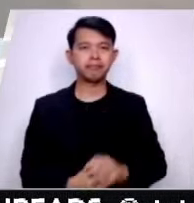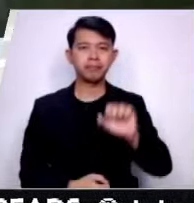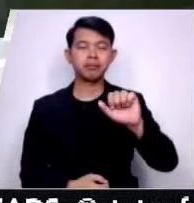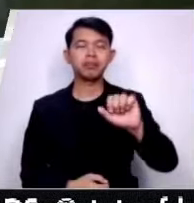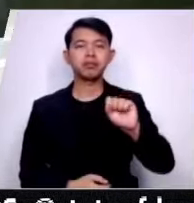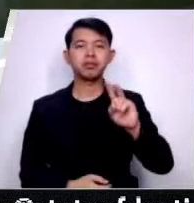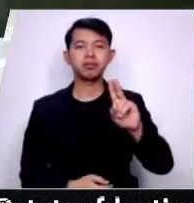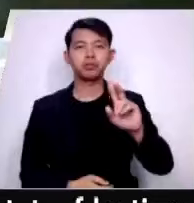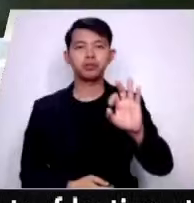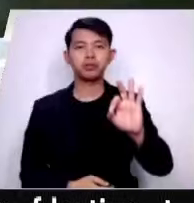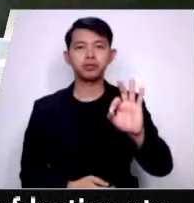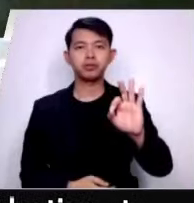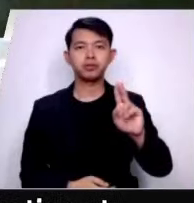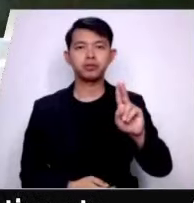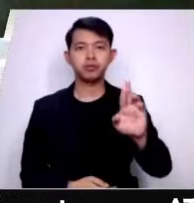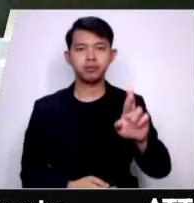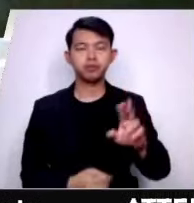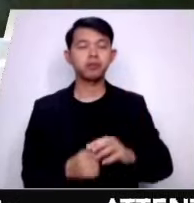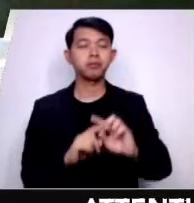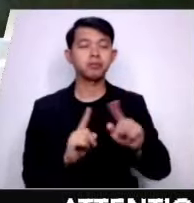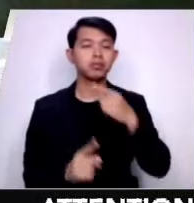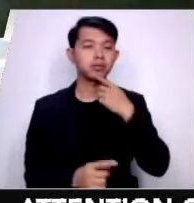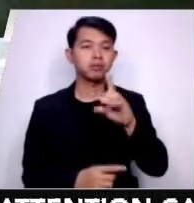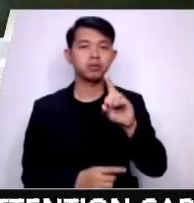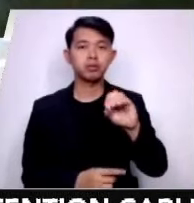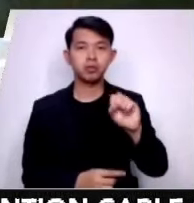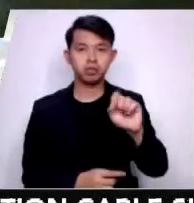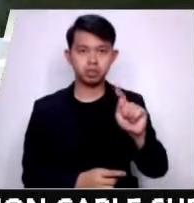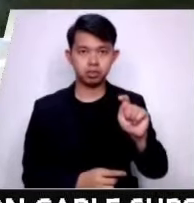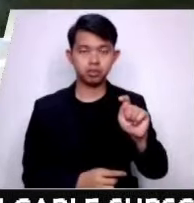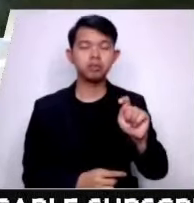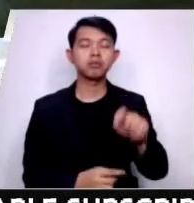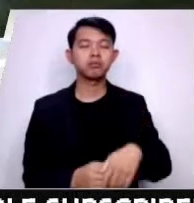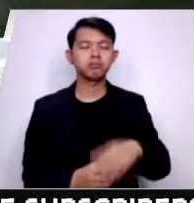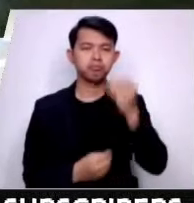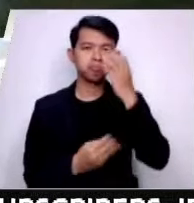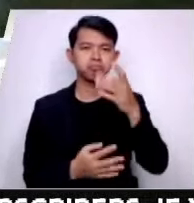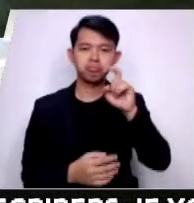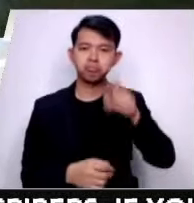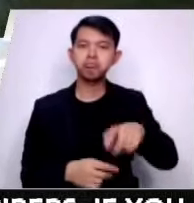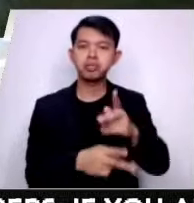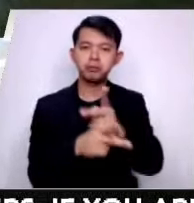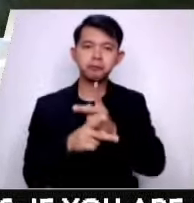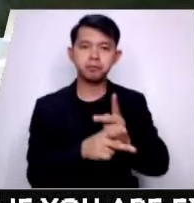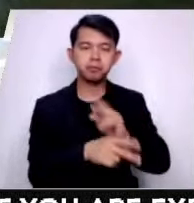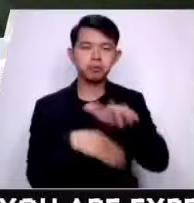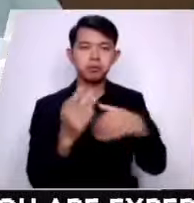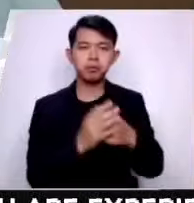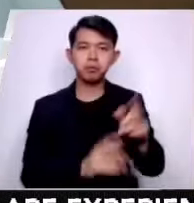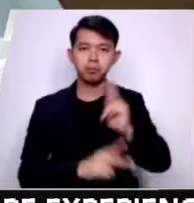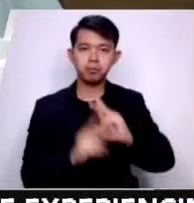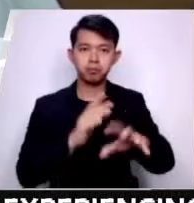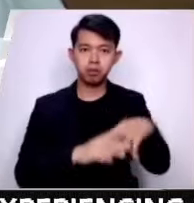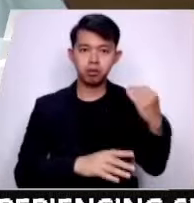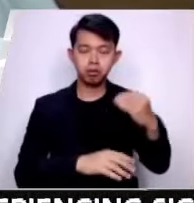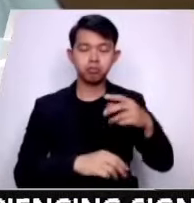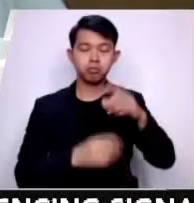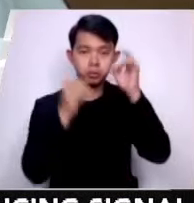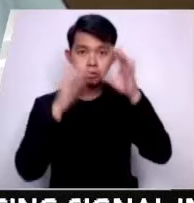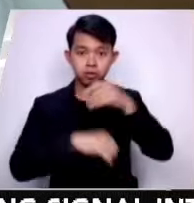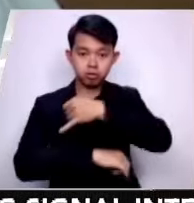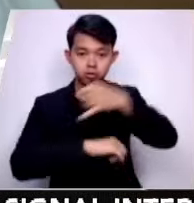DOST Secretary Renato Solido, kailangan ring mag-ingat ang mga nasa labas ng permanent danger zone. Kailangan nating